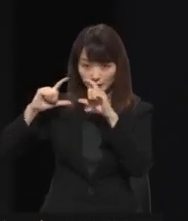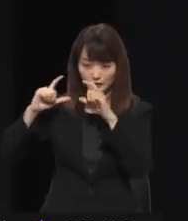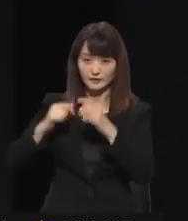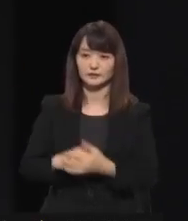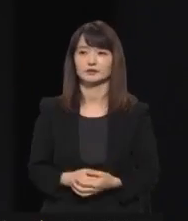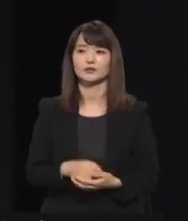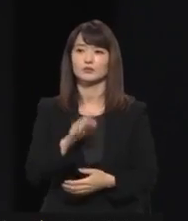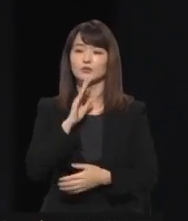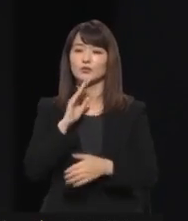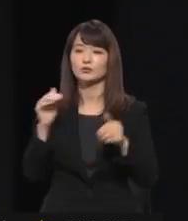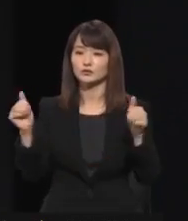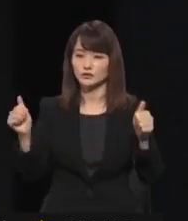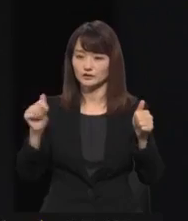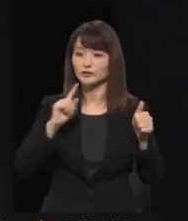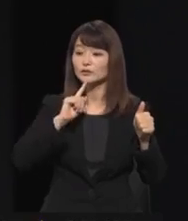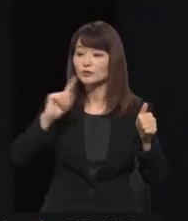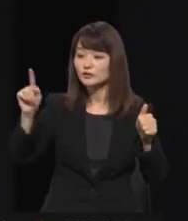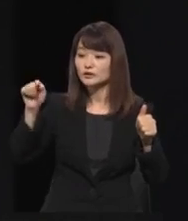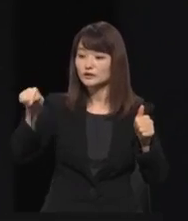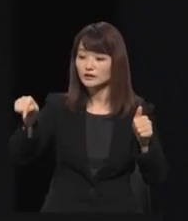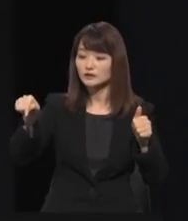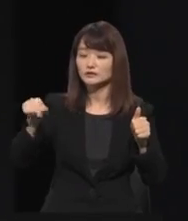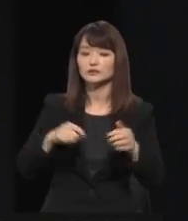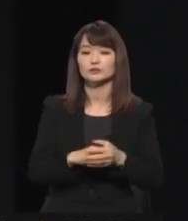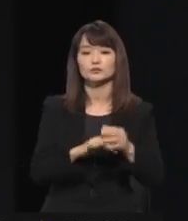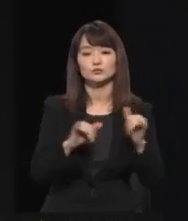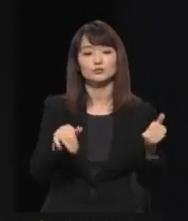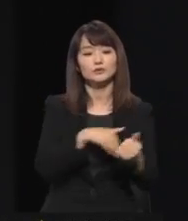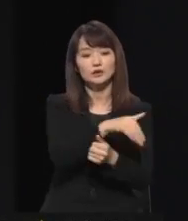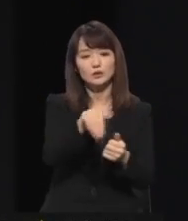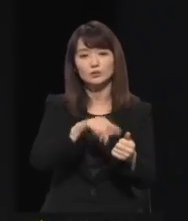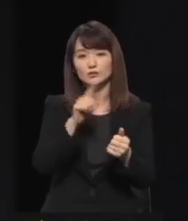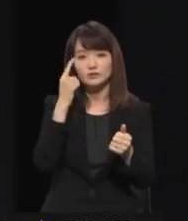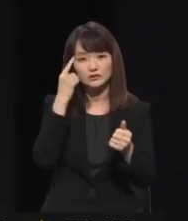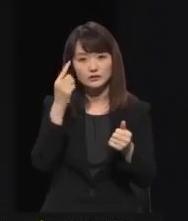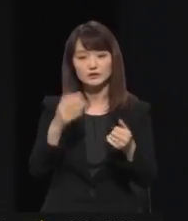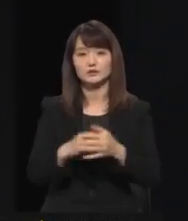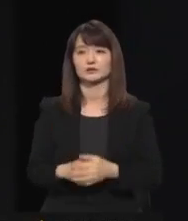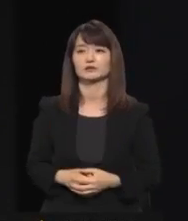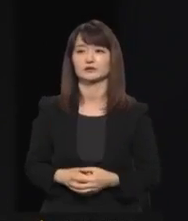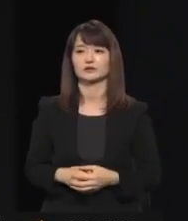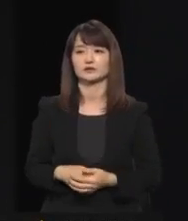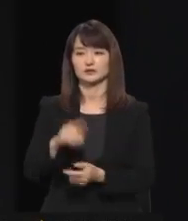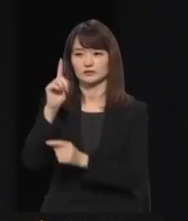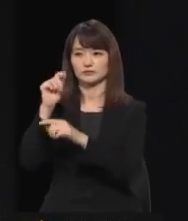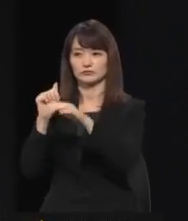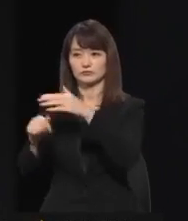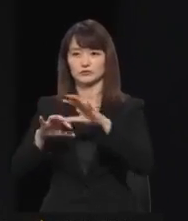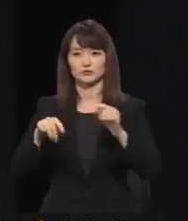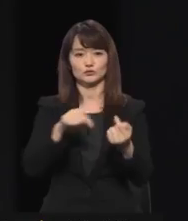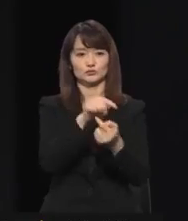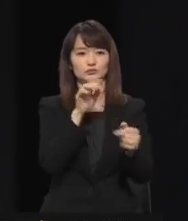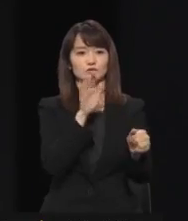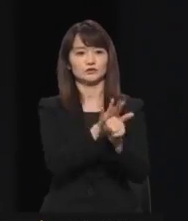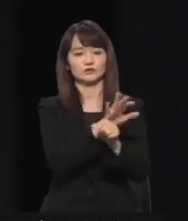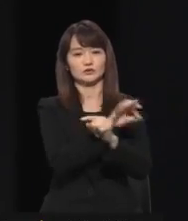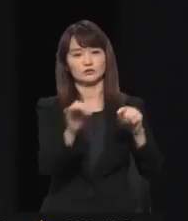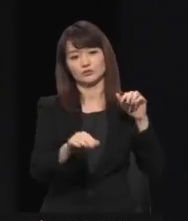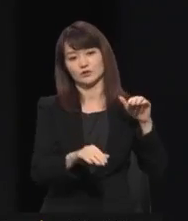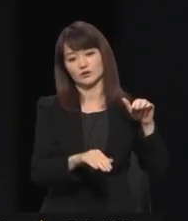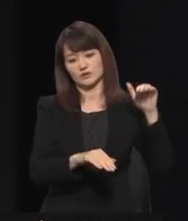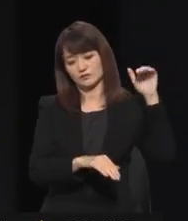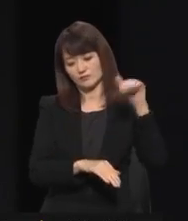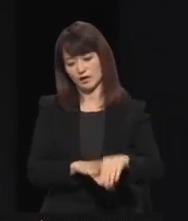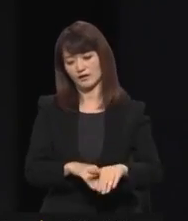국민 여론이 어떻게 작동하는 야 그 결국은 이주석 대표가 그랬잖아요 국정 지도 올려라 그러면 너희들이 이기는 것이다 뭐 이런 비슷한